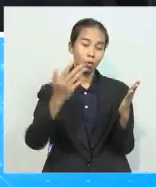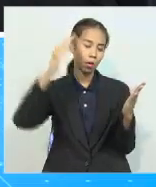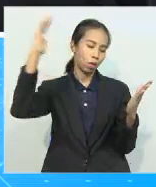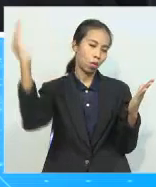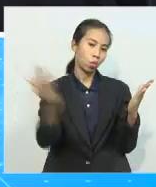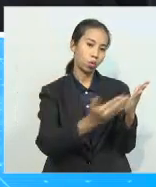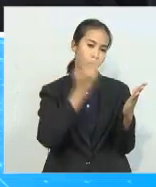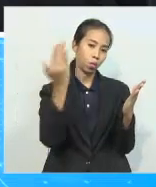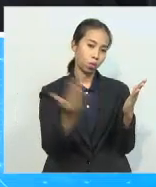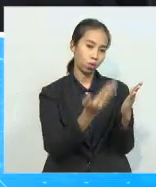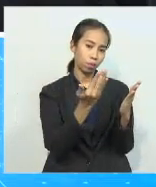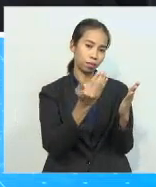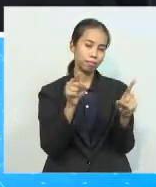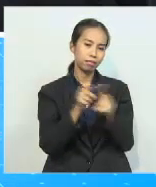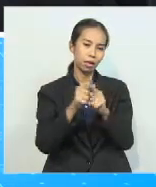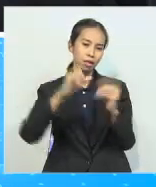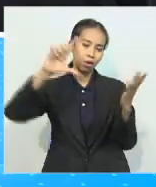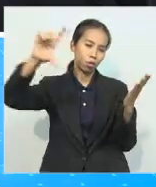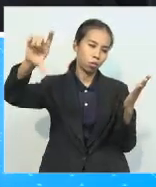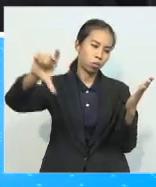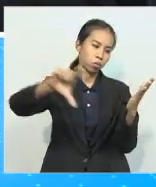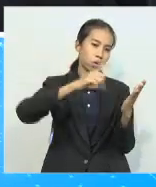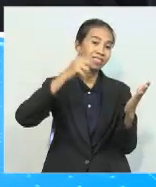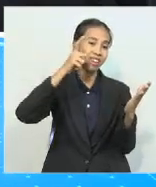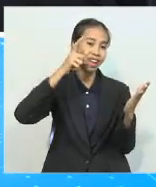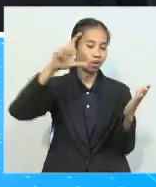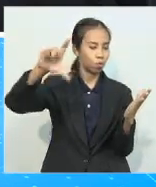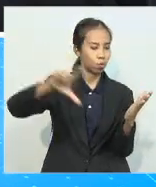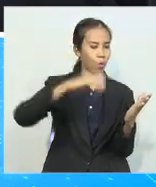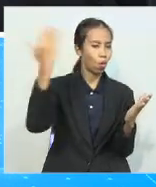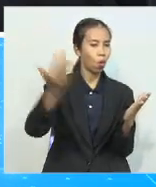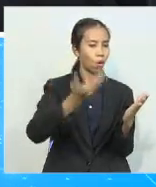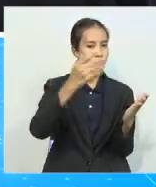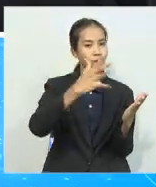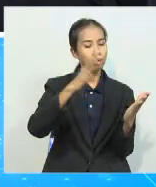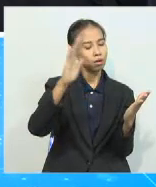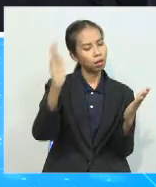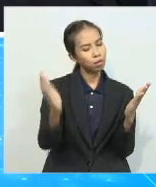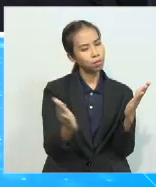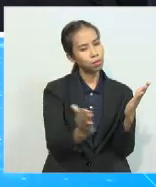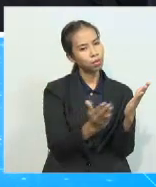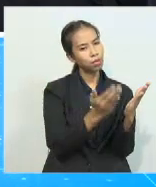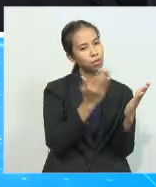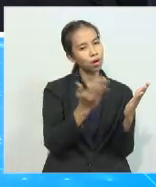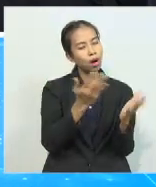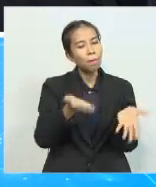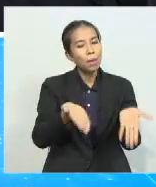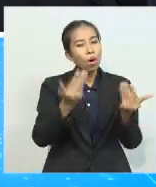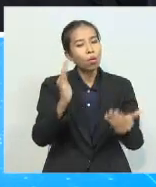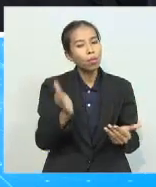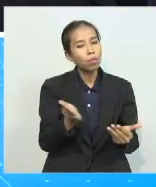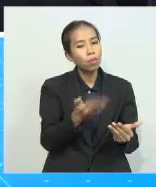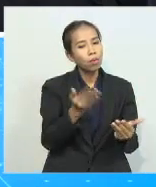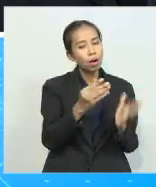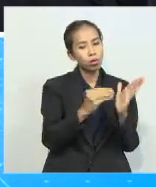งมาเนี่ยมวลมันไม่ใหญ่หรือว่ากลุ่มที่มันลงมามันไม่ใหญ่ไงฮะพอมันลงมาเนี่ยผ่านอีสานผ่านอะไรมามันก็เริ่มหมดแรงพอมาถึงกรุงเท